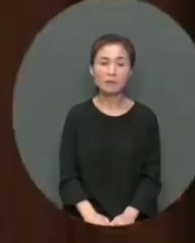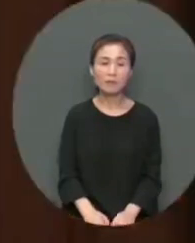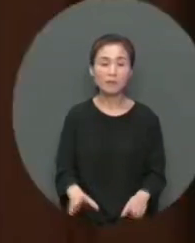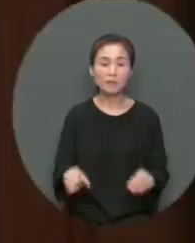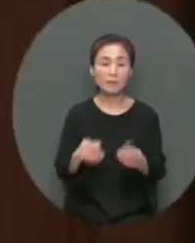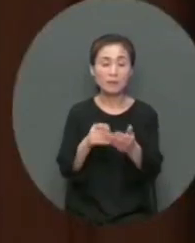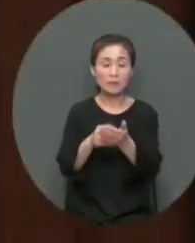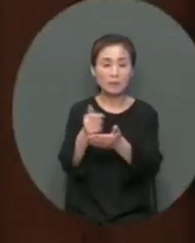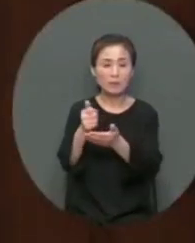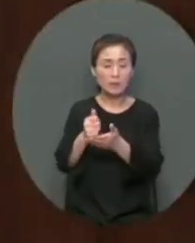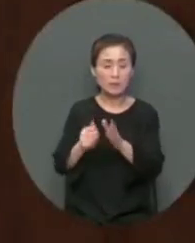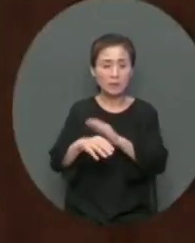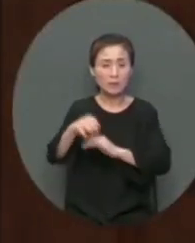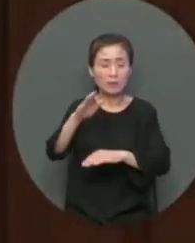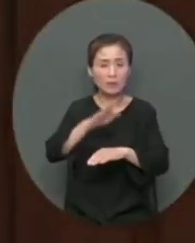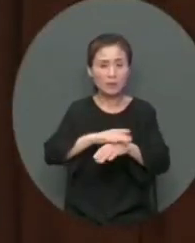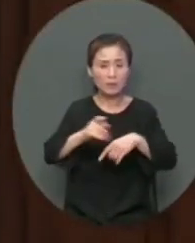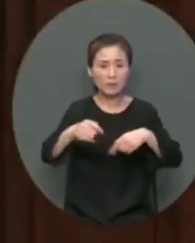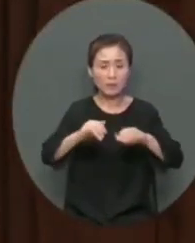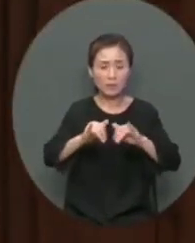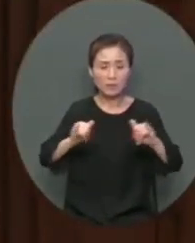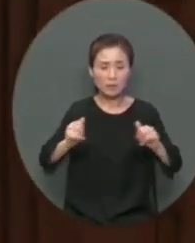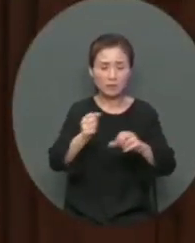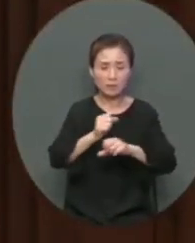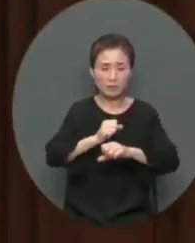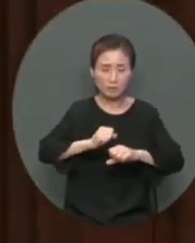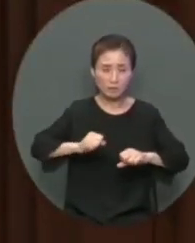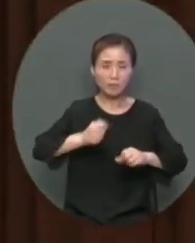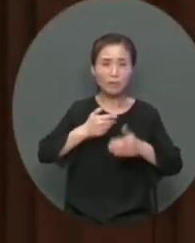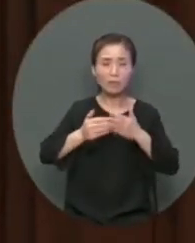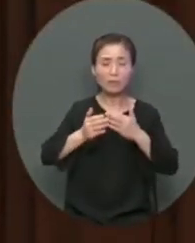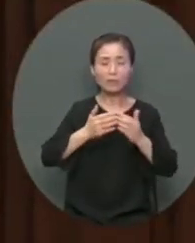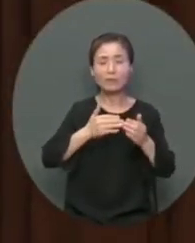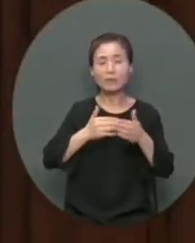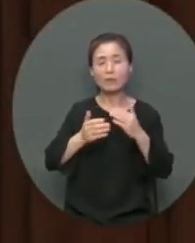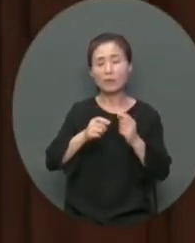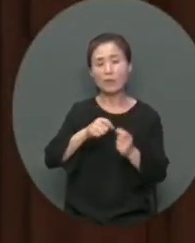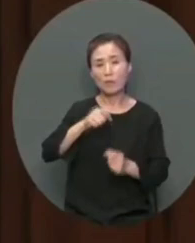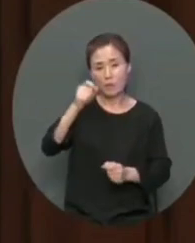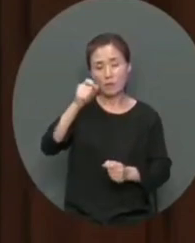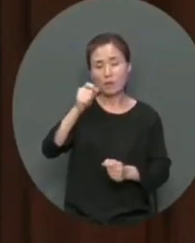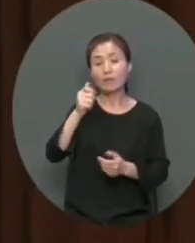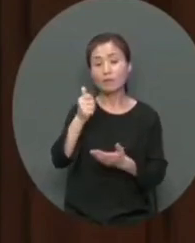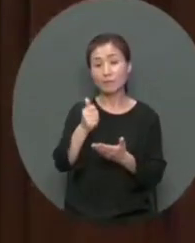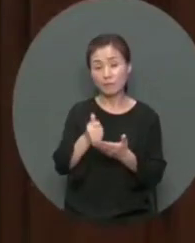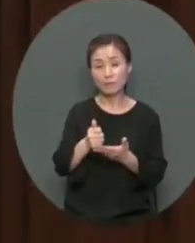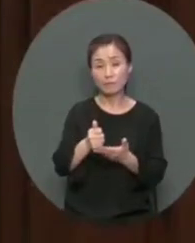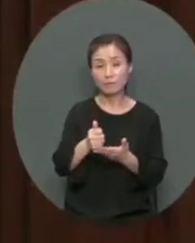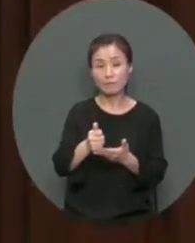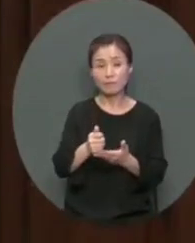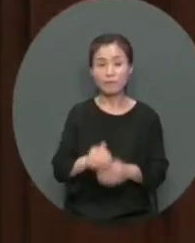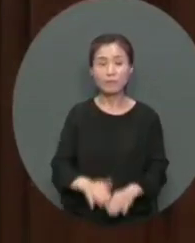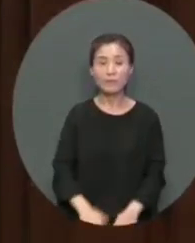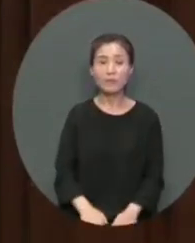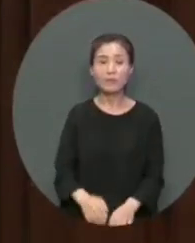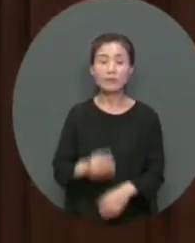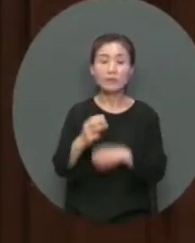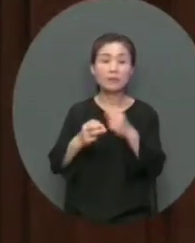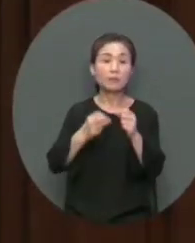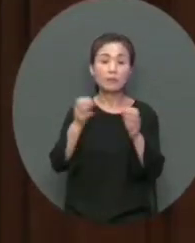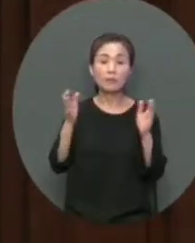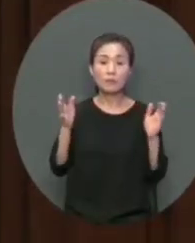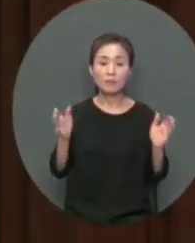총리께서는 여야의 어떤 정치인보다 폭넓은 정치 경험과 갈로올가진 분이라고 생각을 합니다. 지난 30년